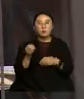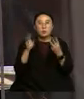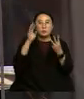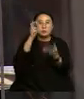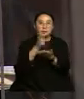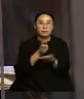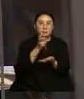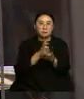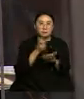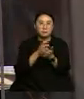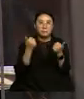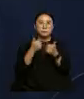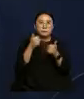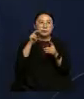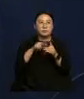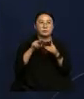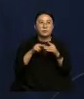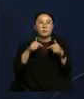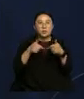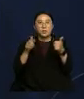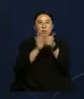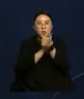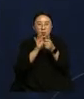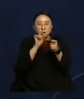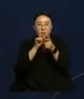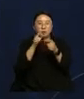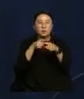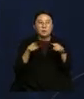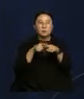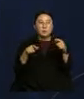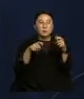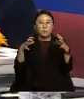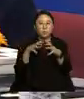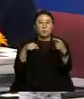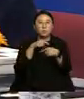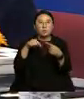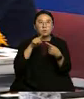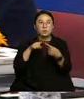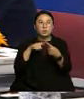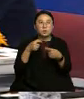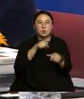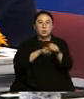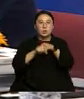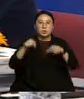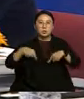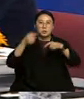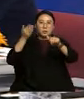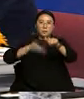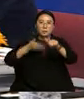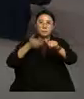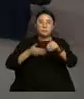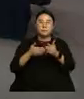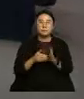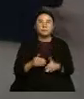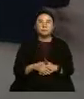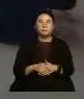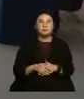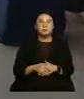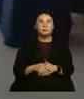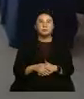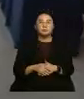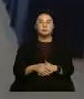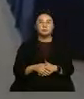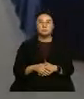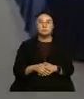상당 센터 확대와 도 시 군 친절도 평가 통합 운영 등에 대한 시 군의 적극적인 참여를 요청했습니다 경기